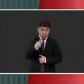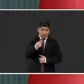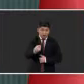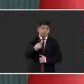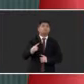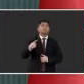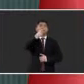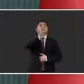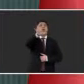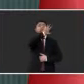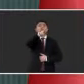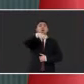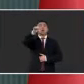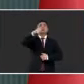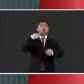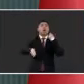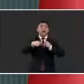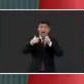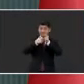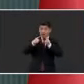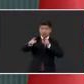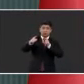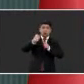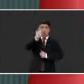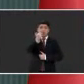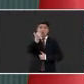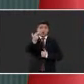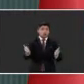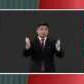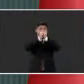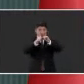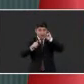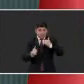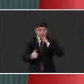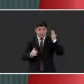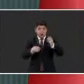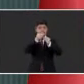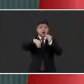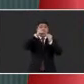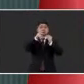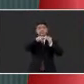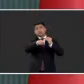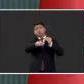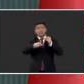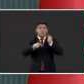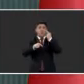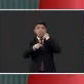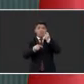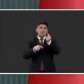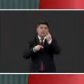batıdaki merkez bankaları enflasyonları 6-7 kat arttığı halde faizleri kayda değer